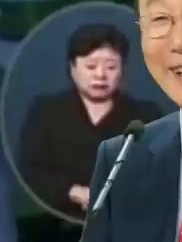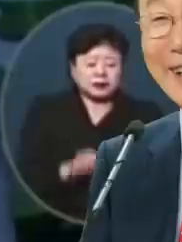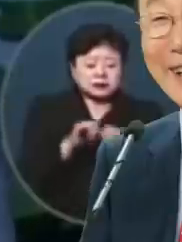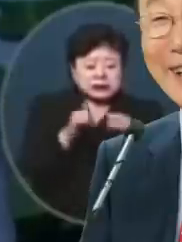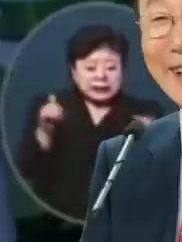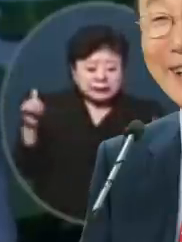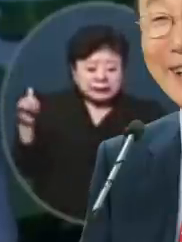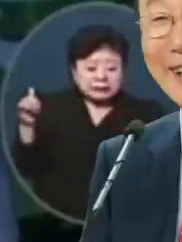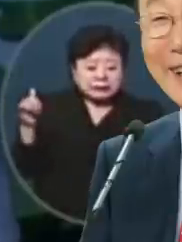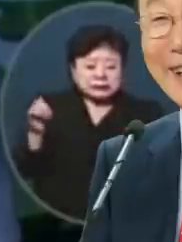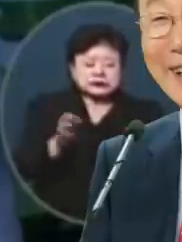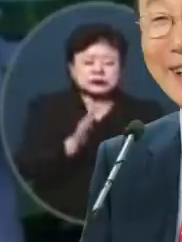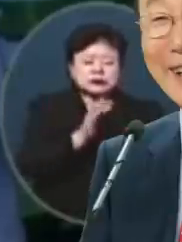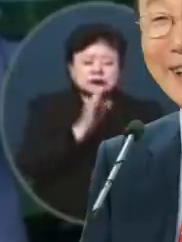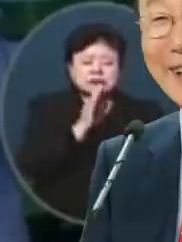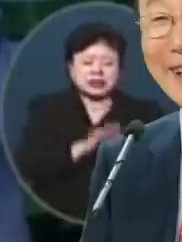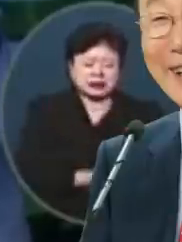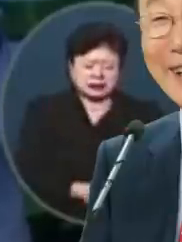사람이란